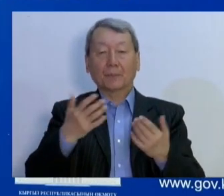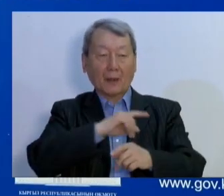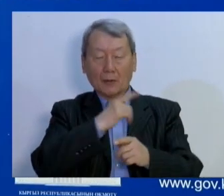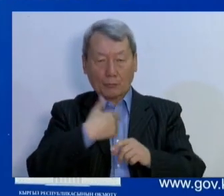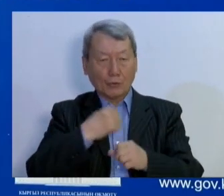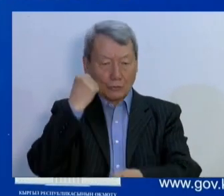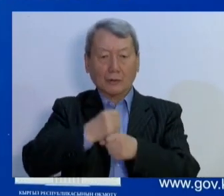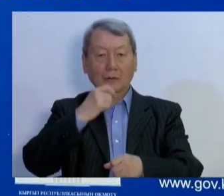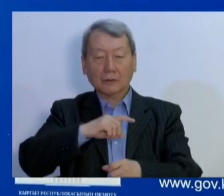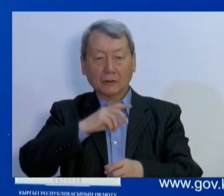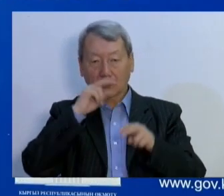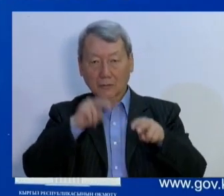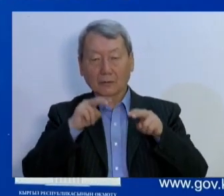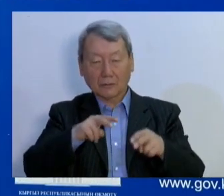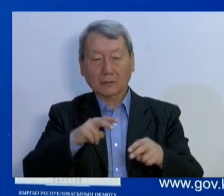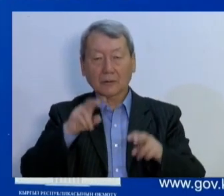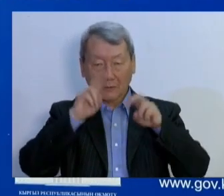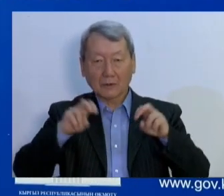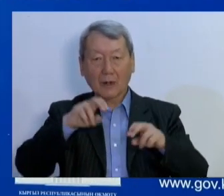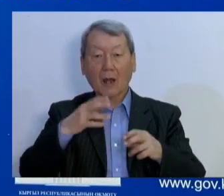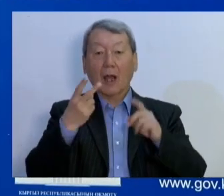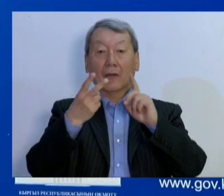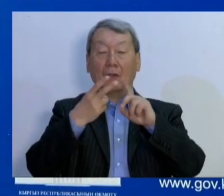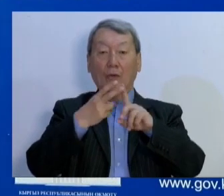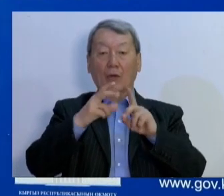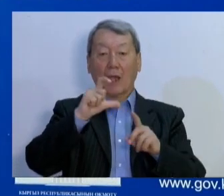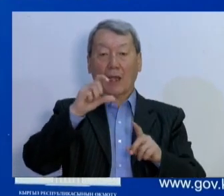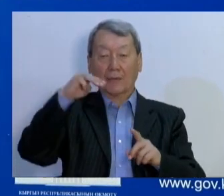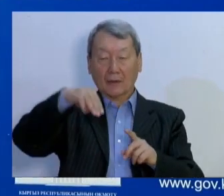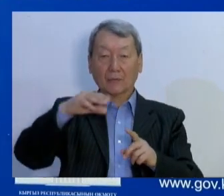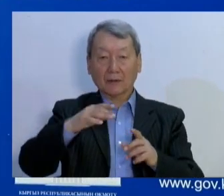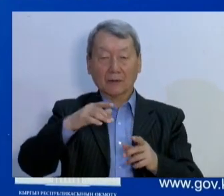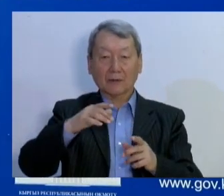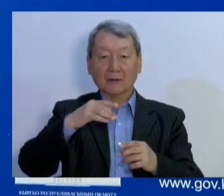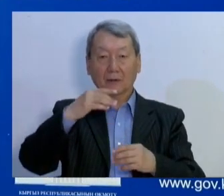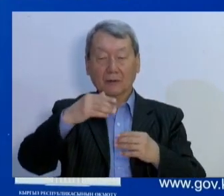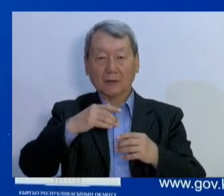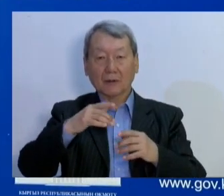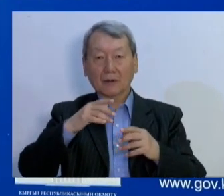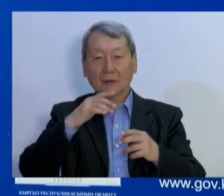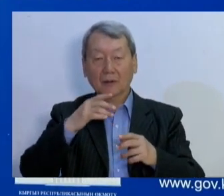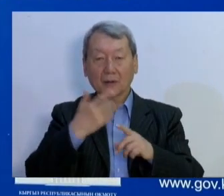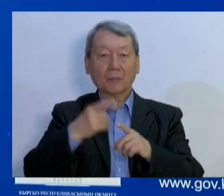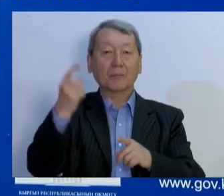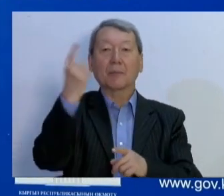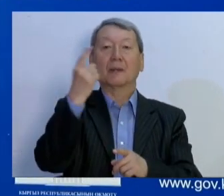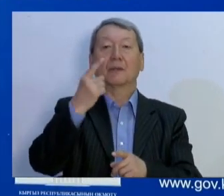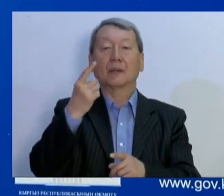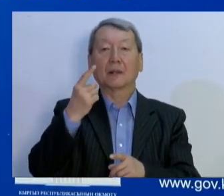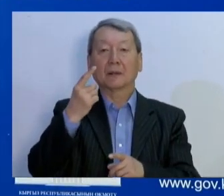Катуу тартипте дагы эле иштеп атабыз. Экинчи этапта ушул келген жанакындай